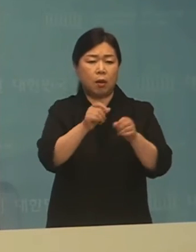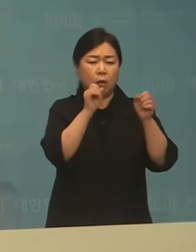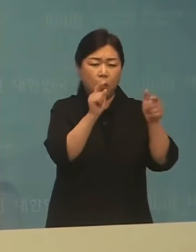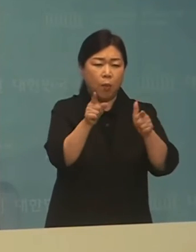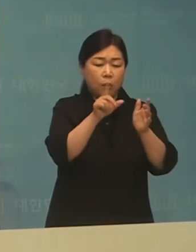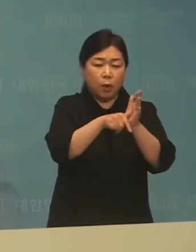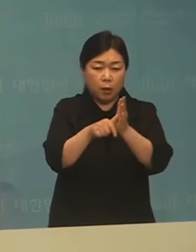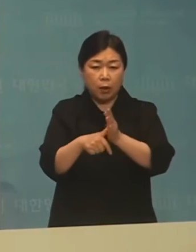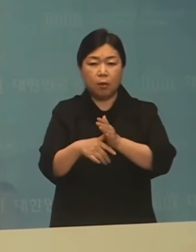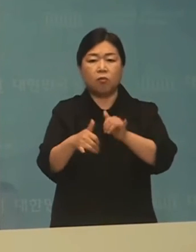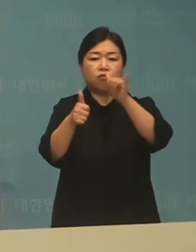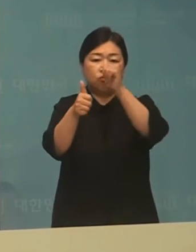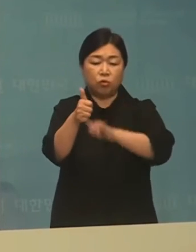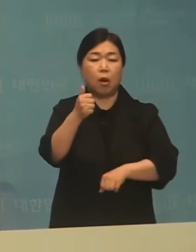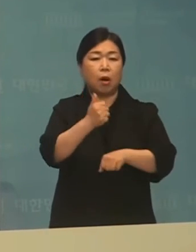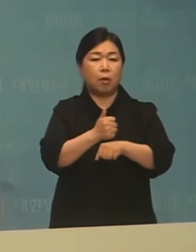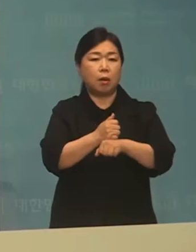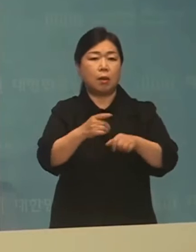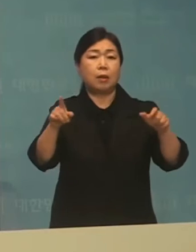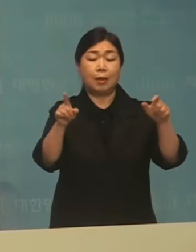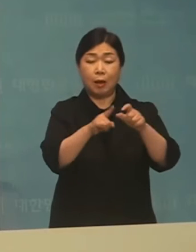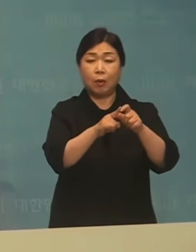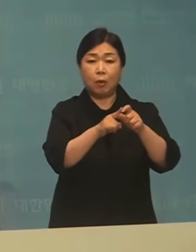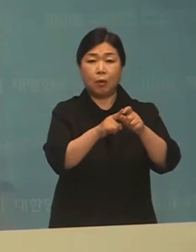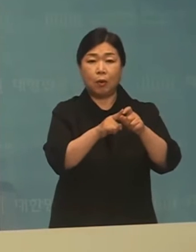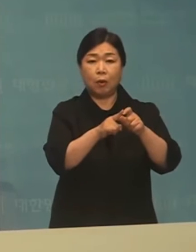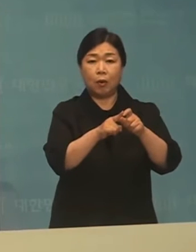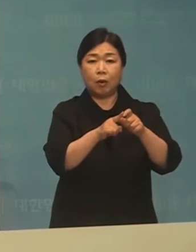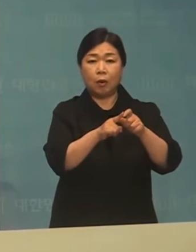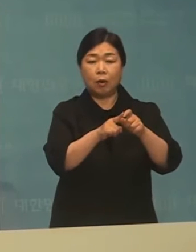충성하겠다고 하며 충성이라는 말도 모자라